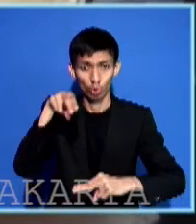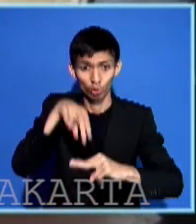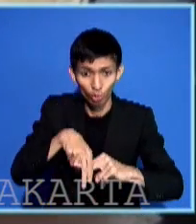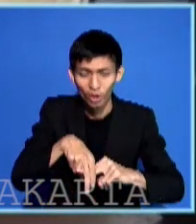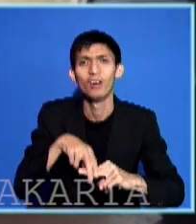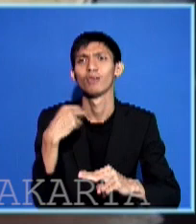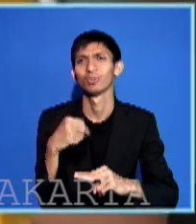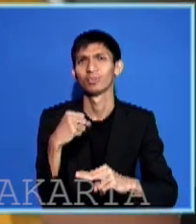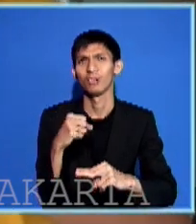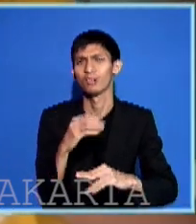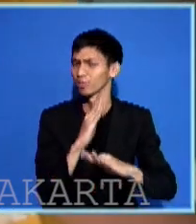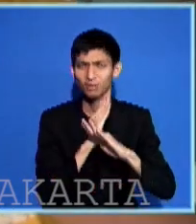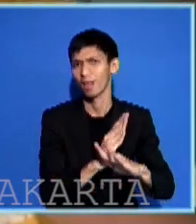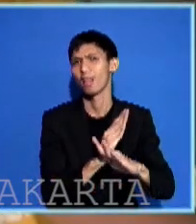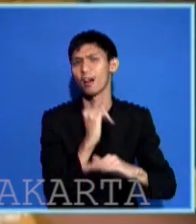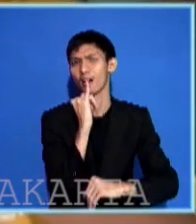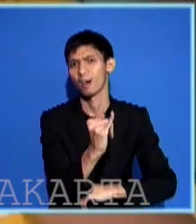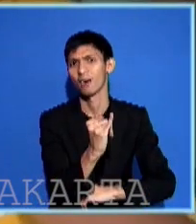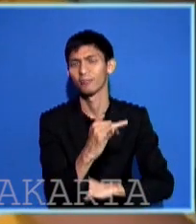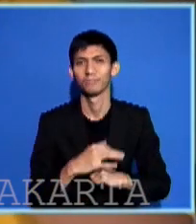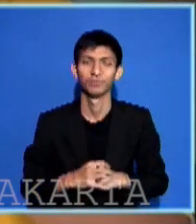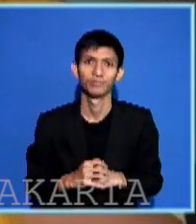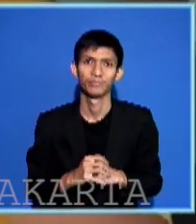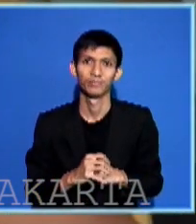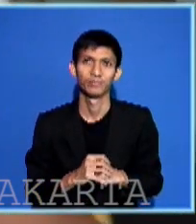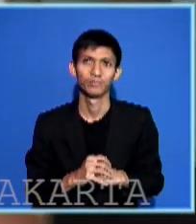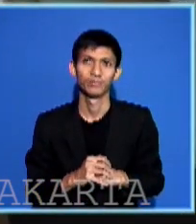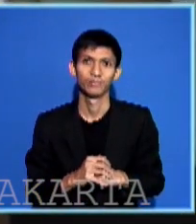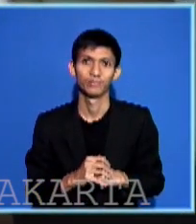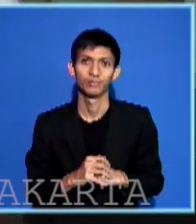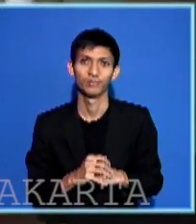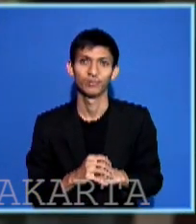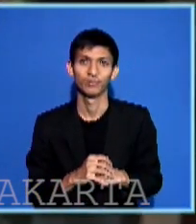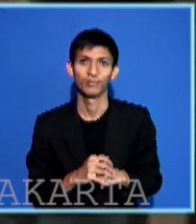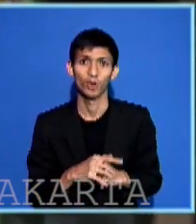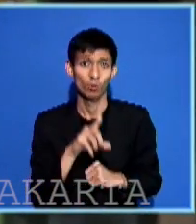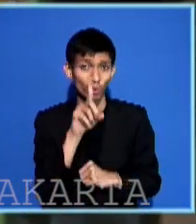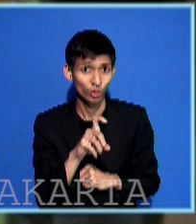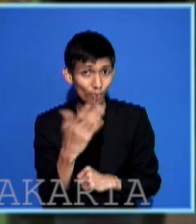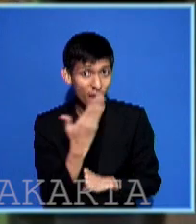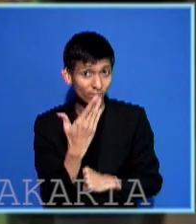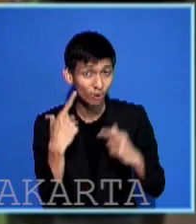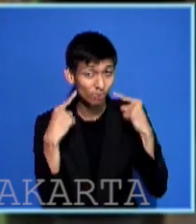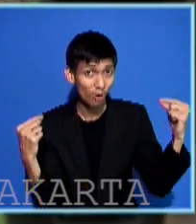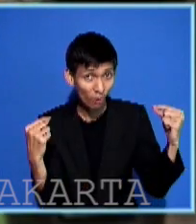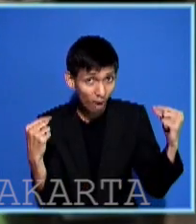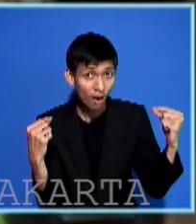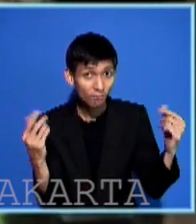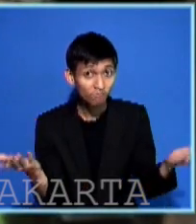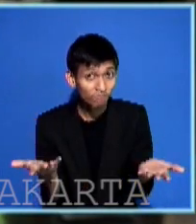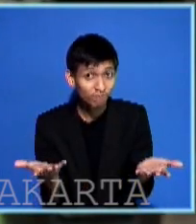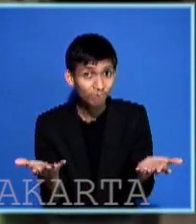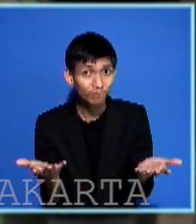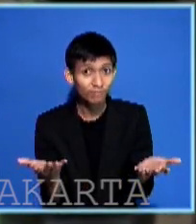jinis gamelanipun. Sedaya pawucalan ugi dipun udar ngangge basa Jawi ingkang dados tunggal reroncaning tata cara